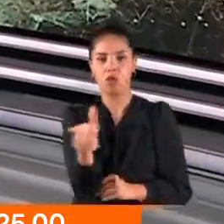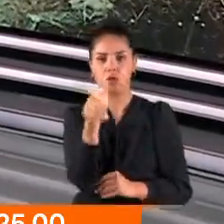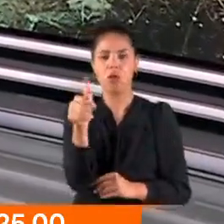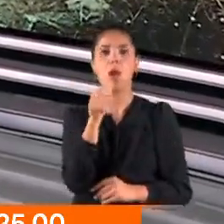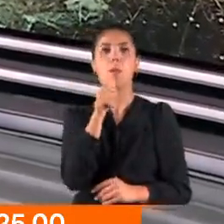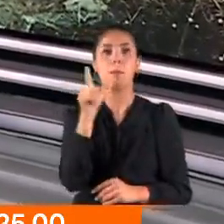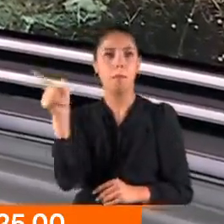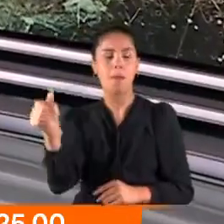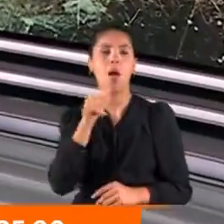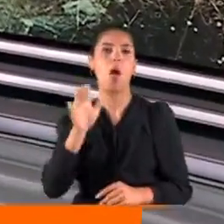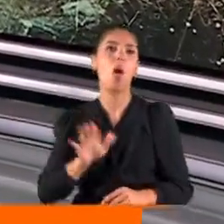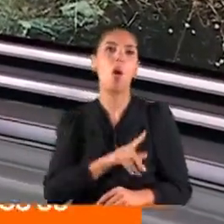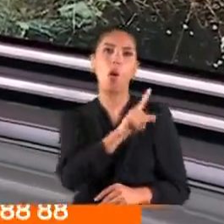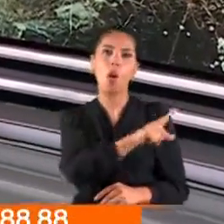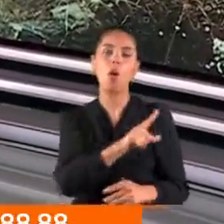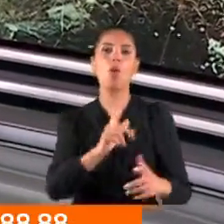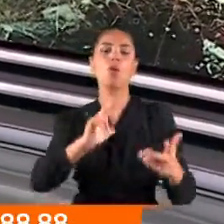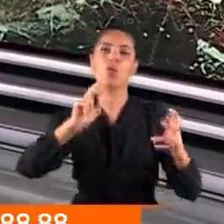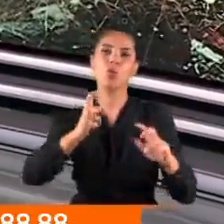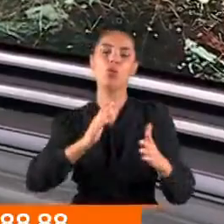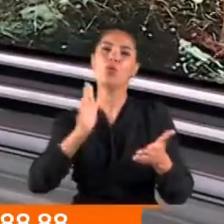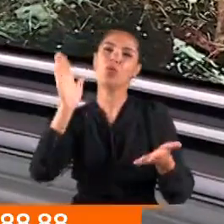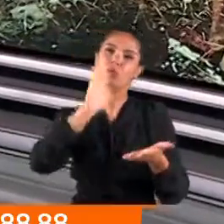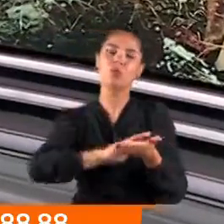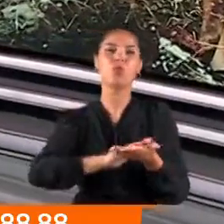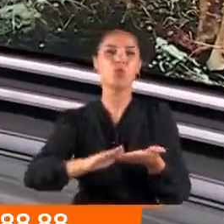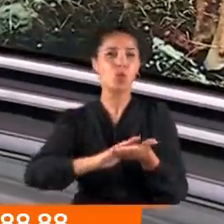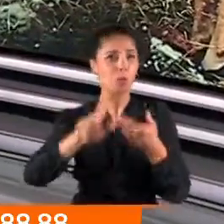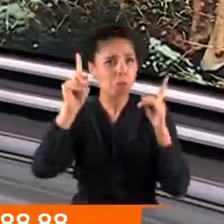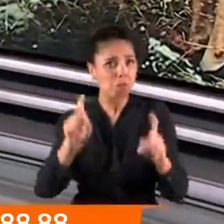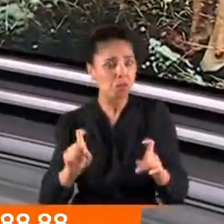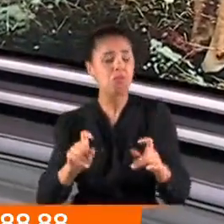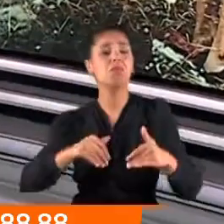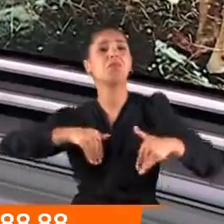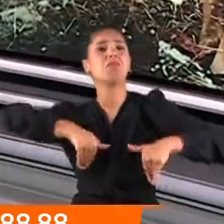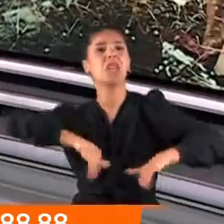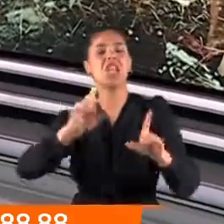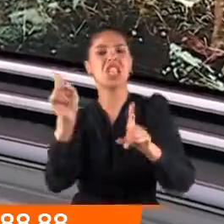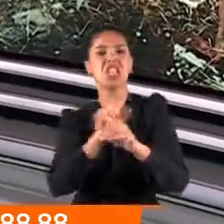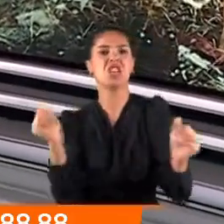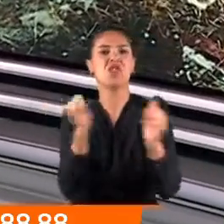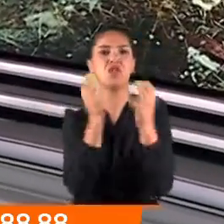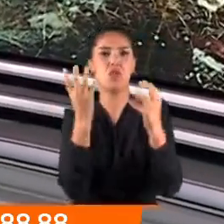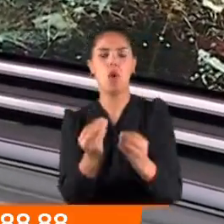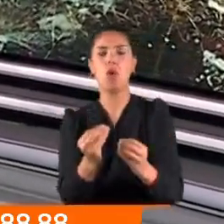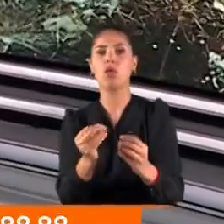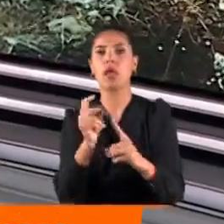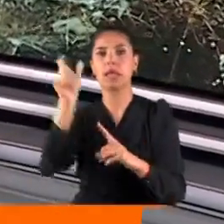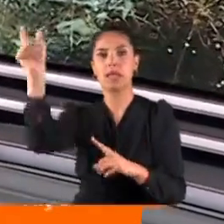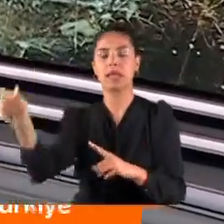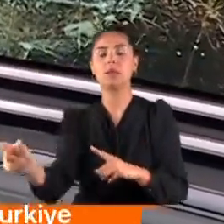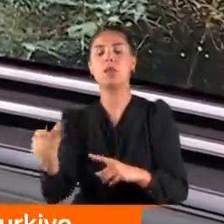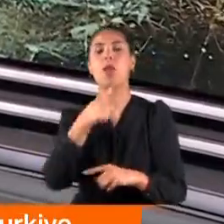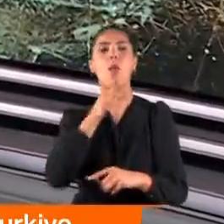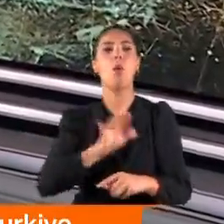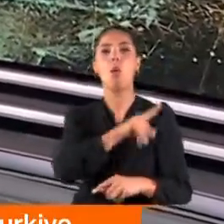baba oğul arasındaki buzlar eriyor diye yorumlandı ama buzların erimesi bir yana görünen o ki gerilim daha da büyüdü. Tatlıses oğlunu oyunculukla suçladı